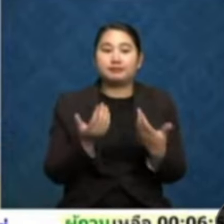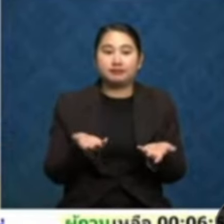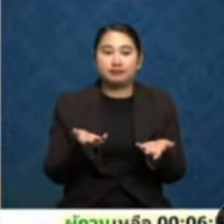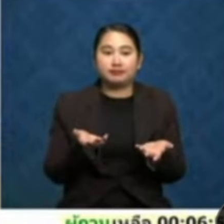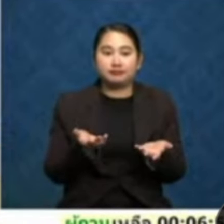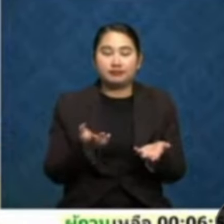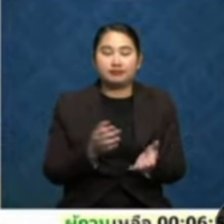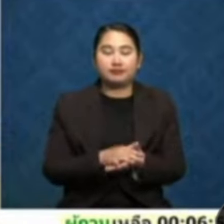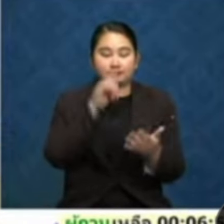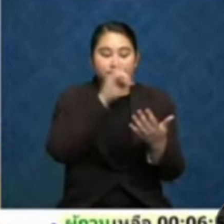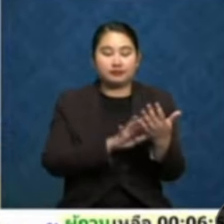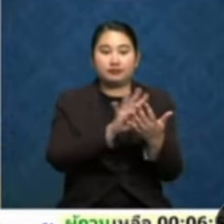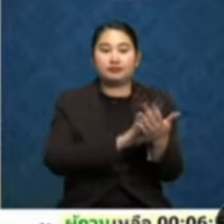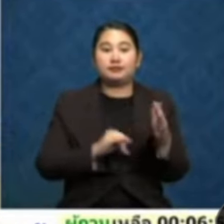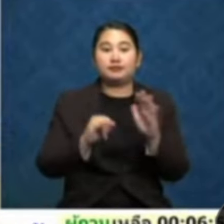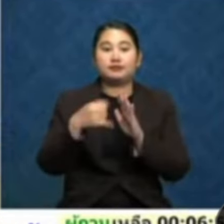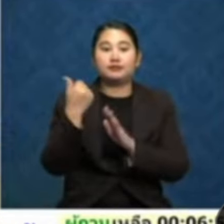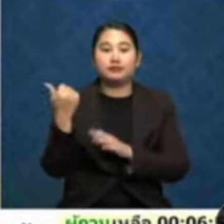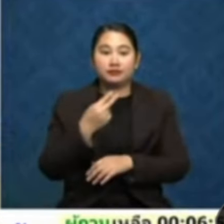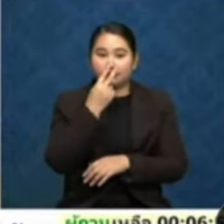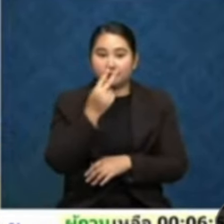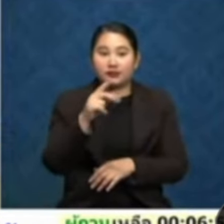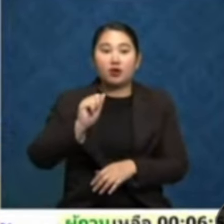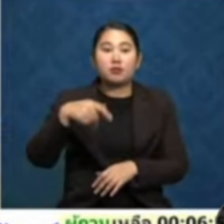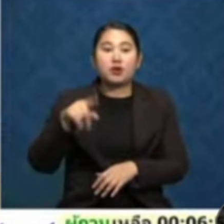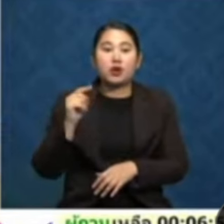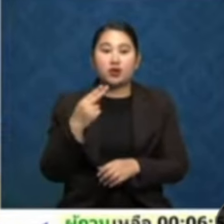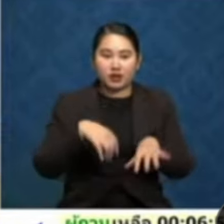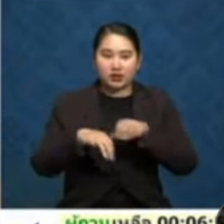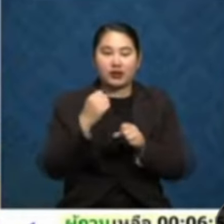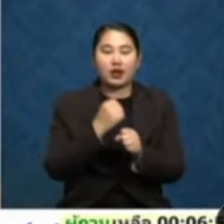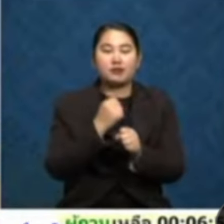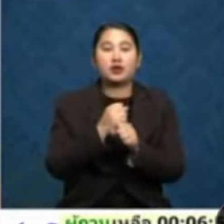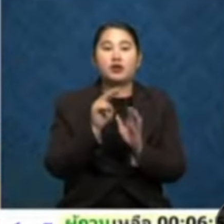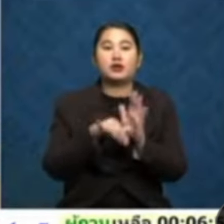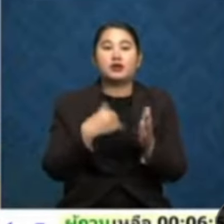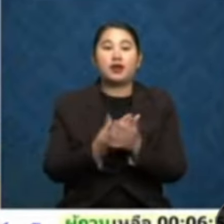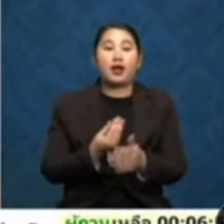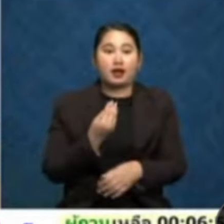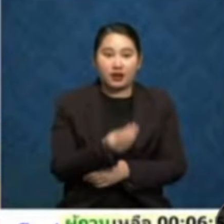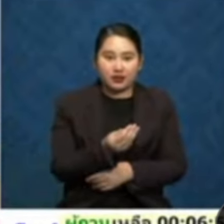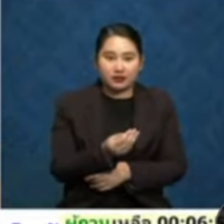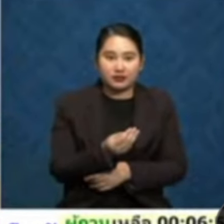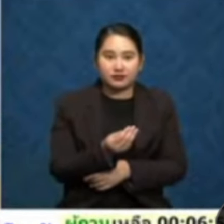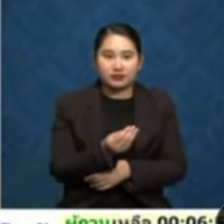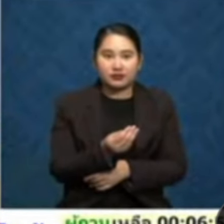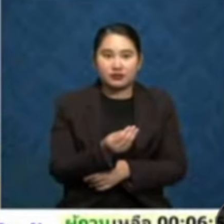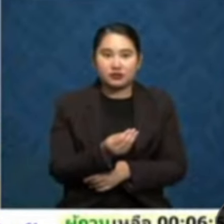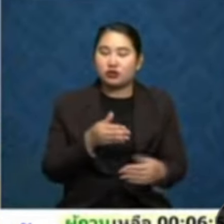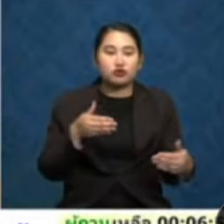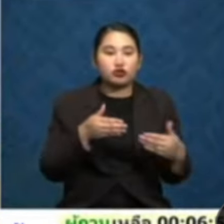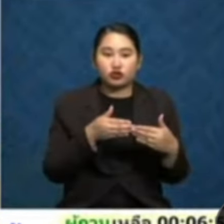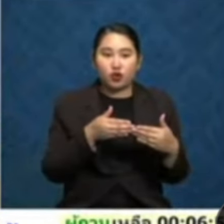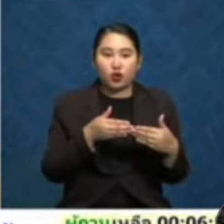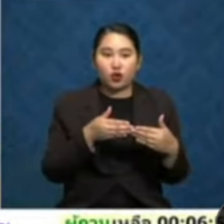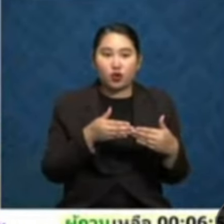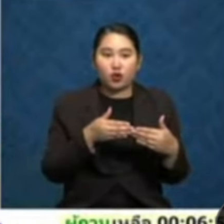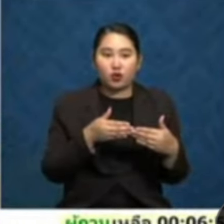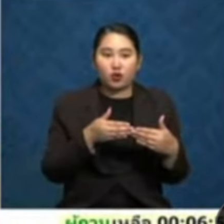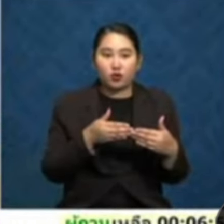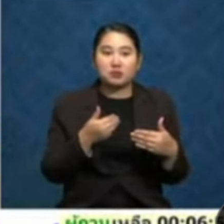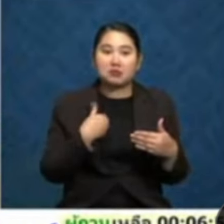ที่ประสบภัยทั่วทั้งประเทศเพื่อให้ท้องถิ่นสามารถจัดทำนโยบายจ่ายเงินเยียวยาให้กับพ่อแม่พี่น้องประชาชนโดยตรงอีกทาง